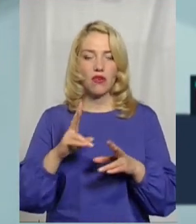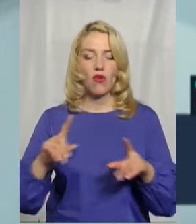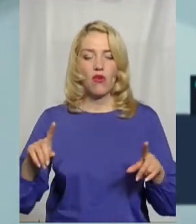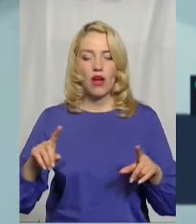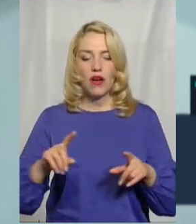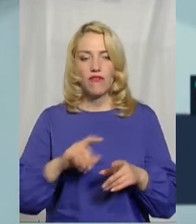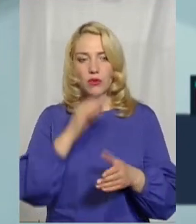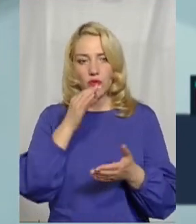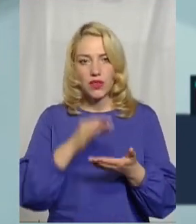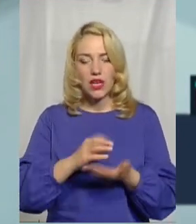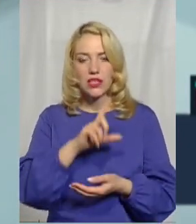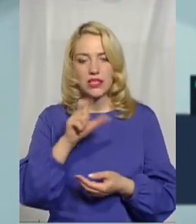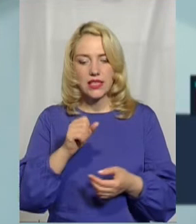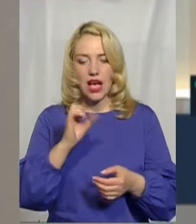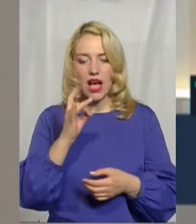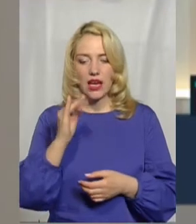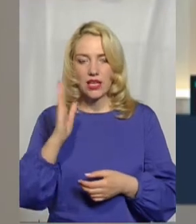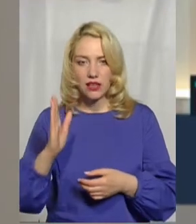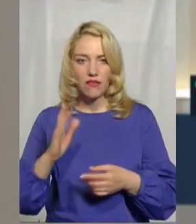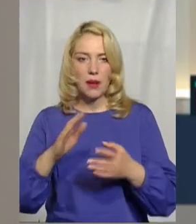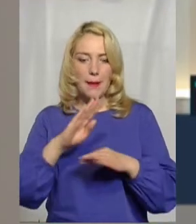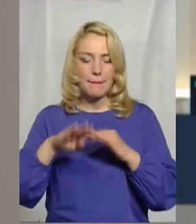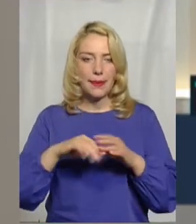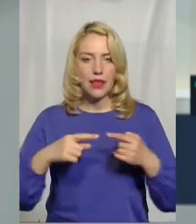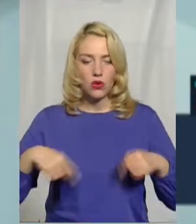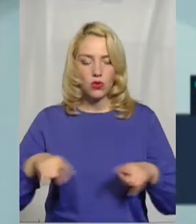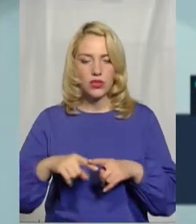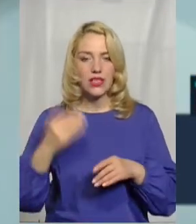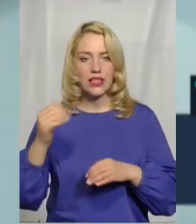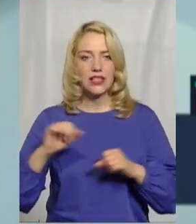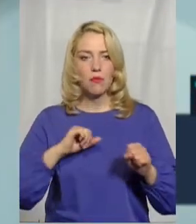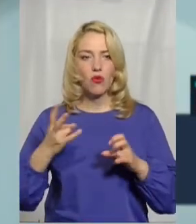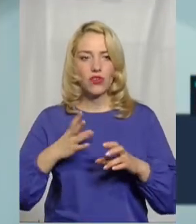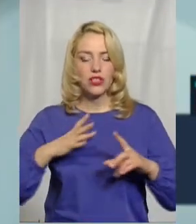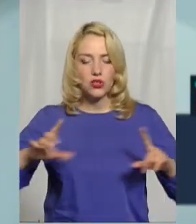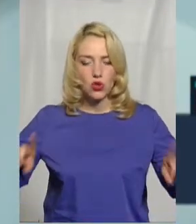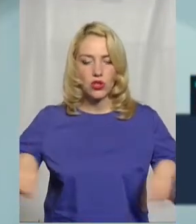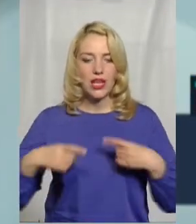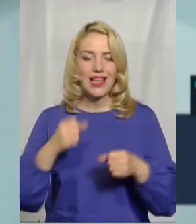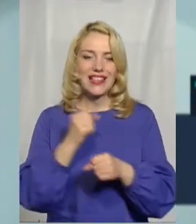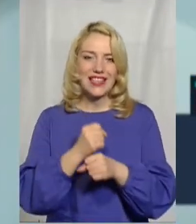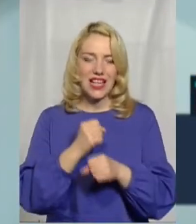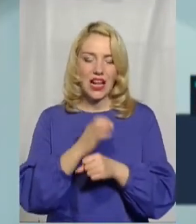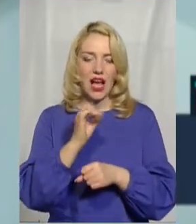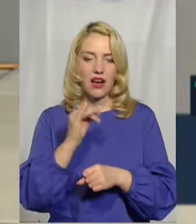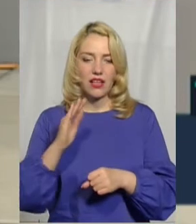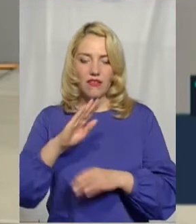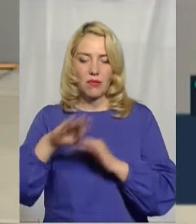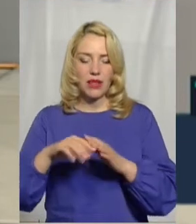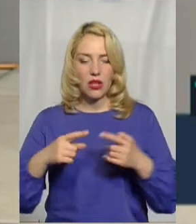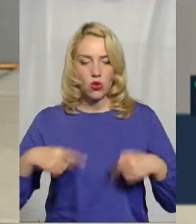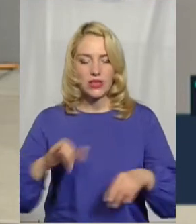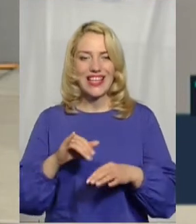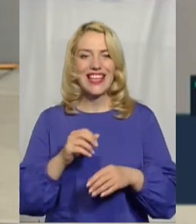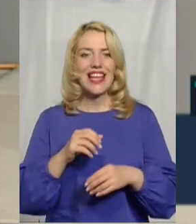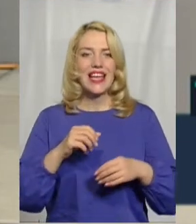за архівні підрозділи та їх керівники мають зорганізувати діяльність архівного підрозділу і діловодства,